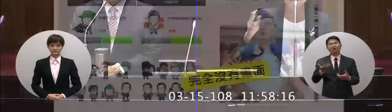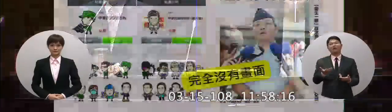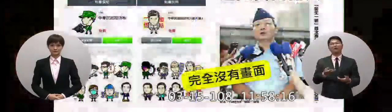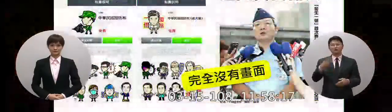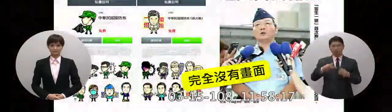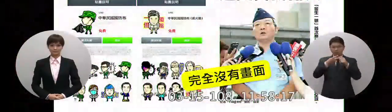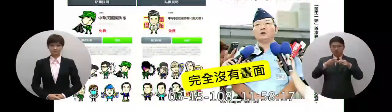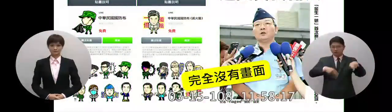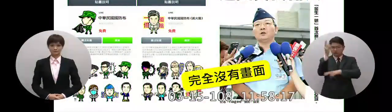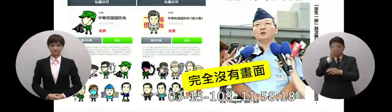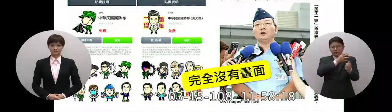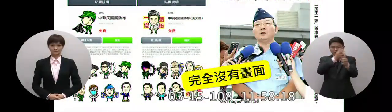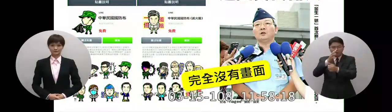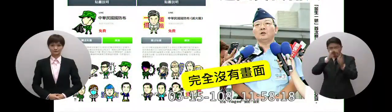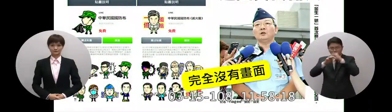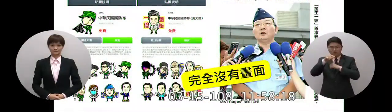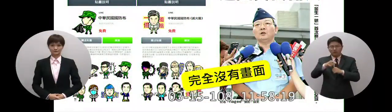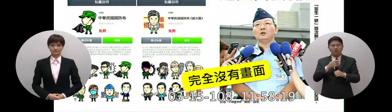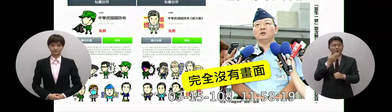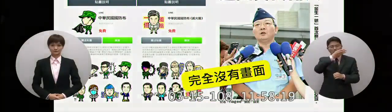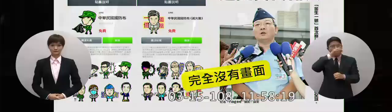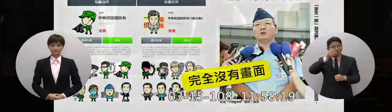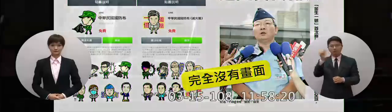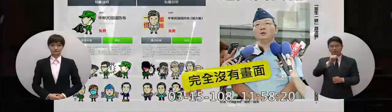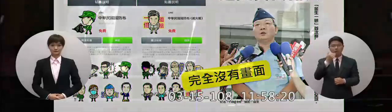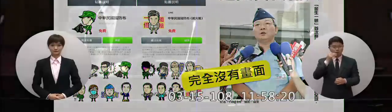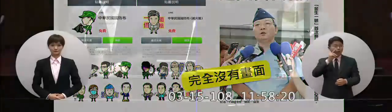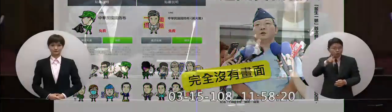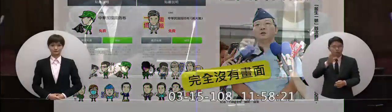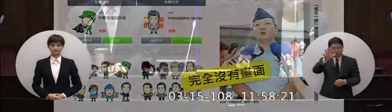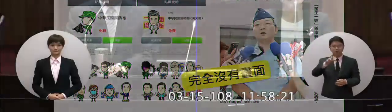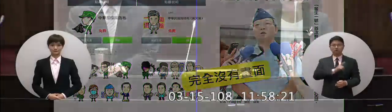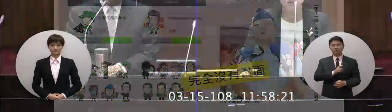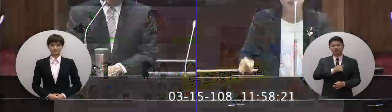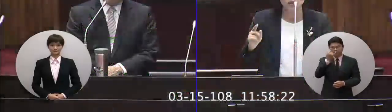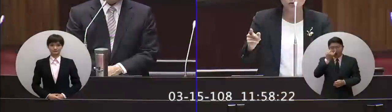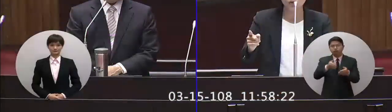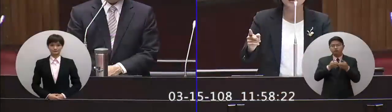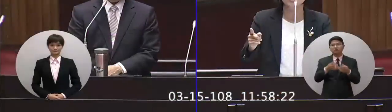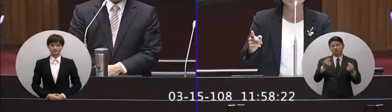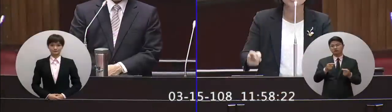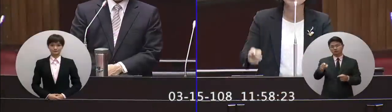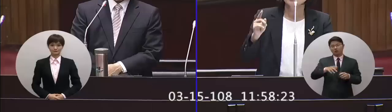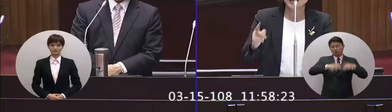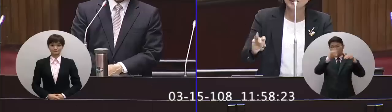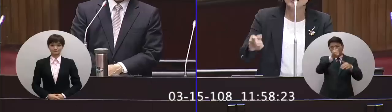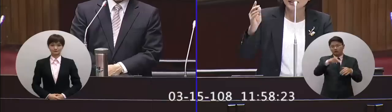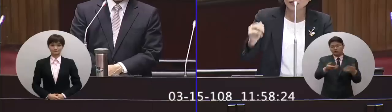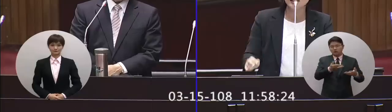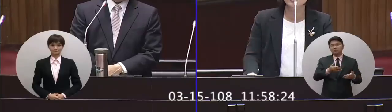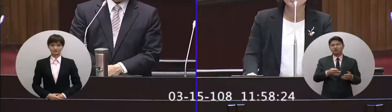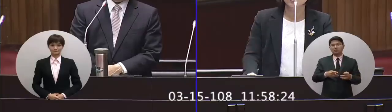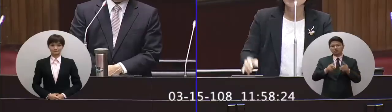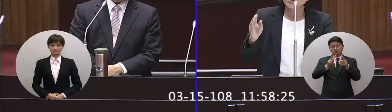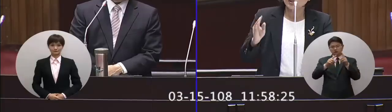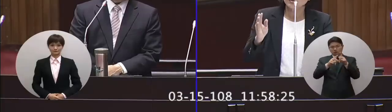调查不能任意敷衍，如果有问题有错就应该要认错。洪仲丘案25万人上街是最明显的例子。但是